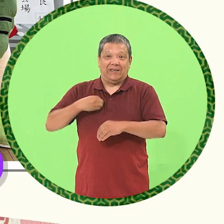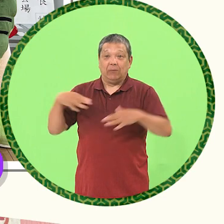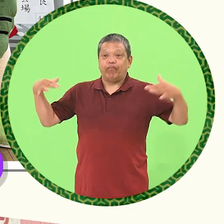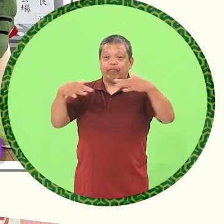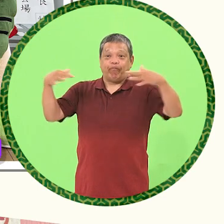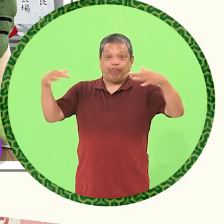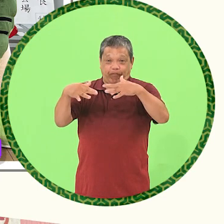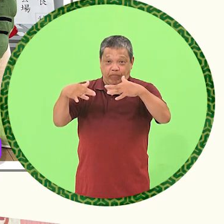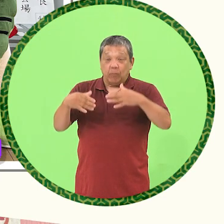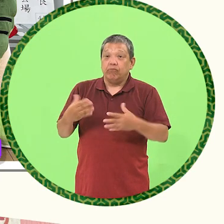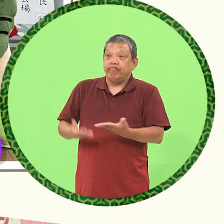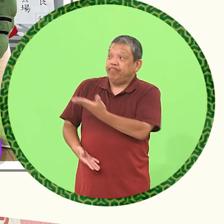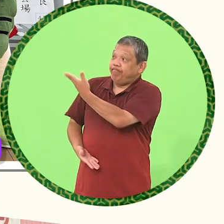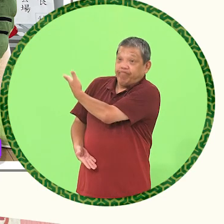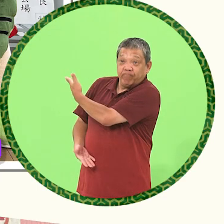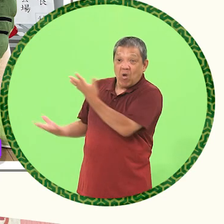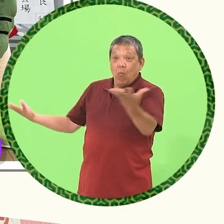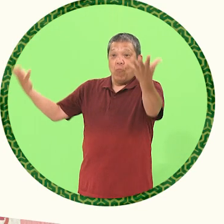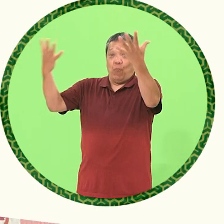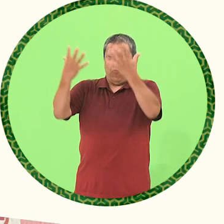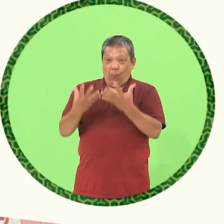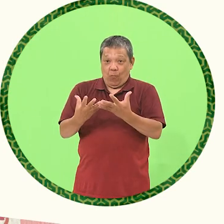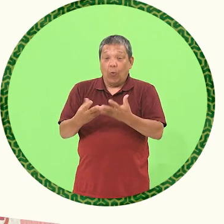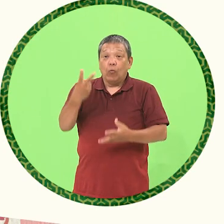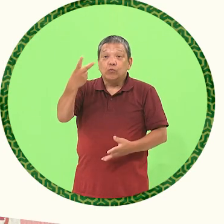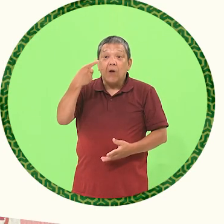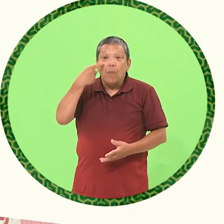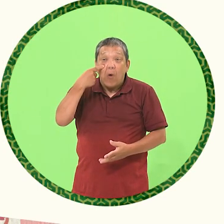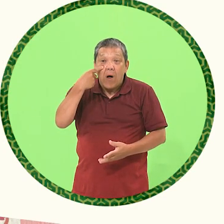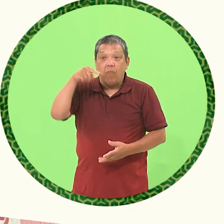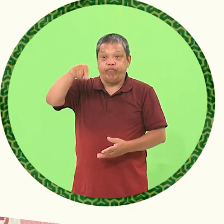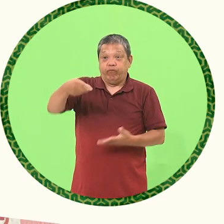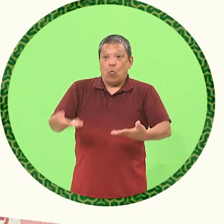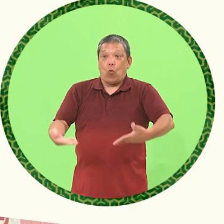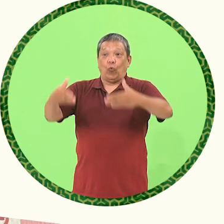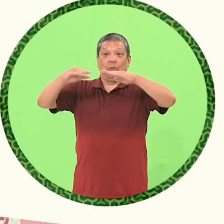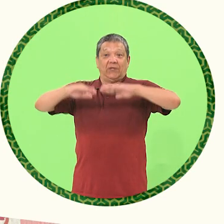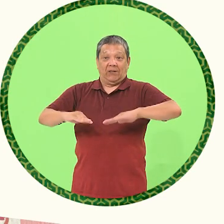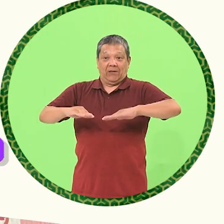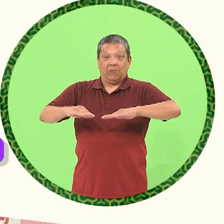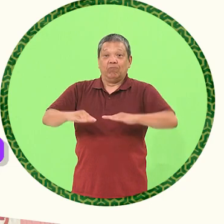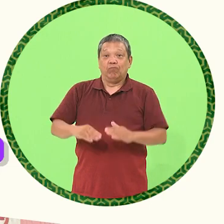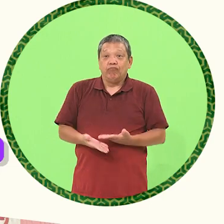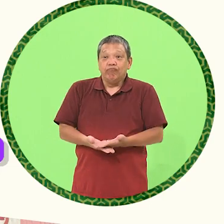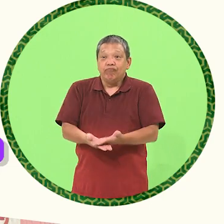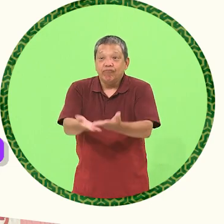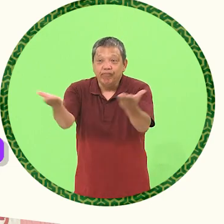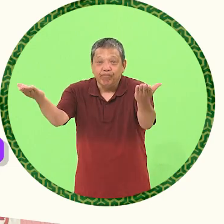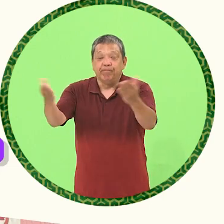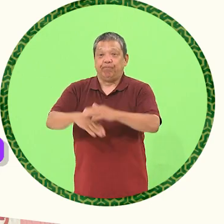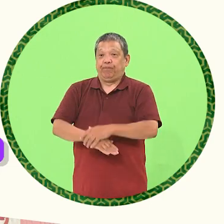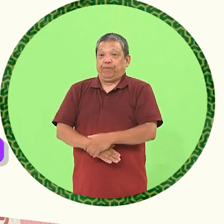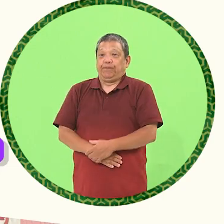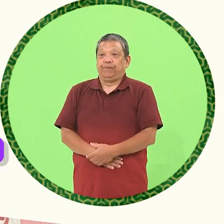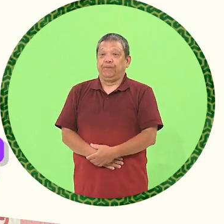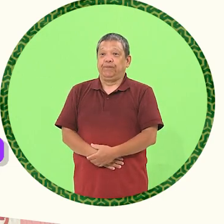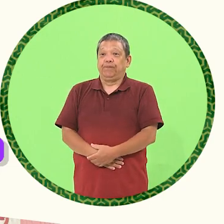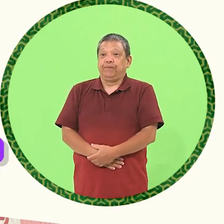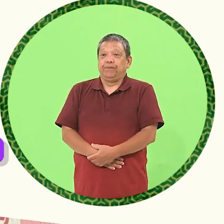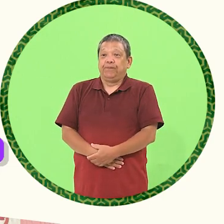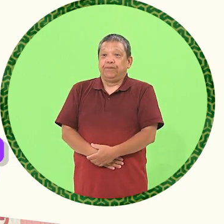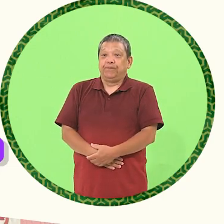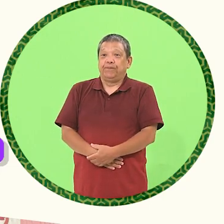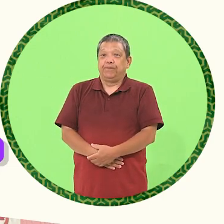ークイベントやゆるキャラたちもたくさんやってきます。で、2日目には安芸高田の新名物安芸高田焼のお披露目もあ